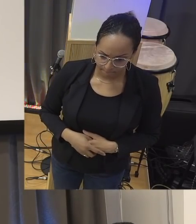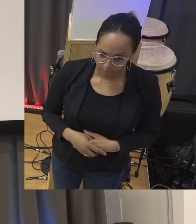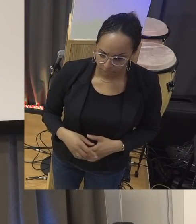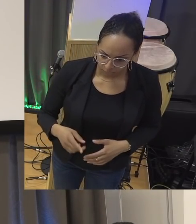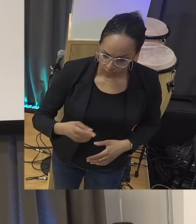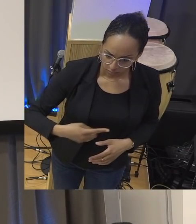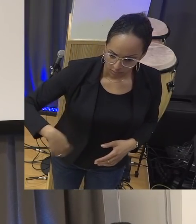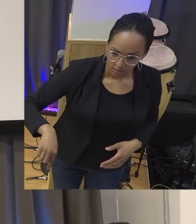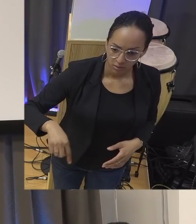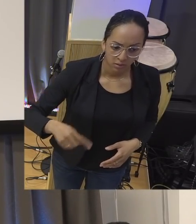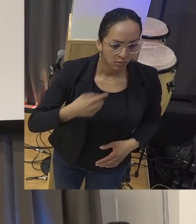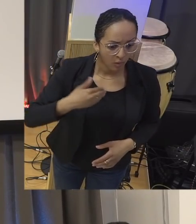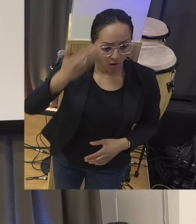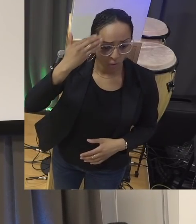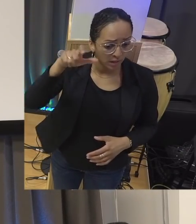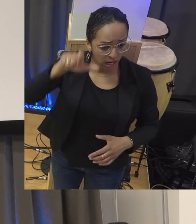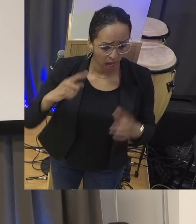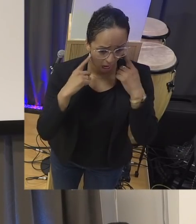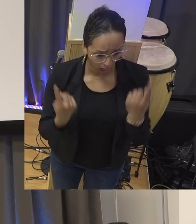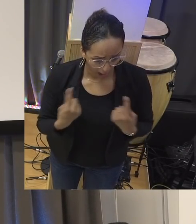Je connais le grand rabbin Chaim Korsia.